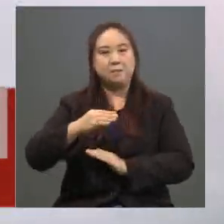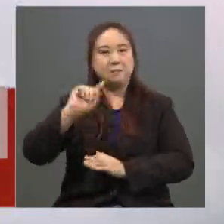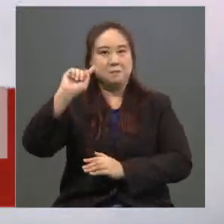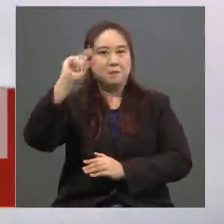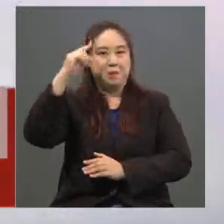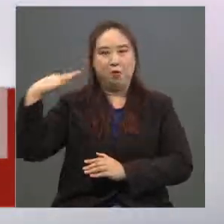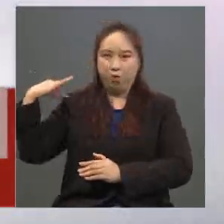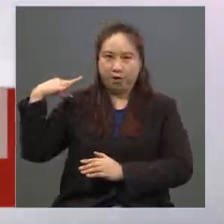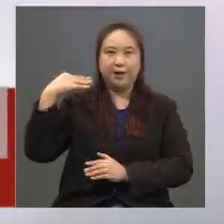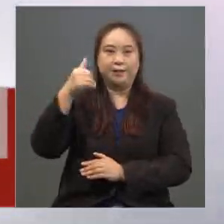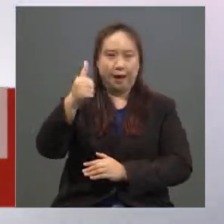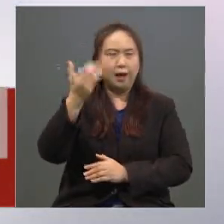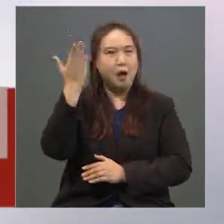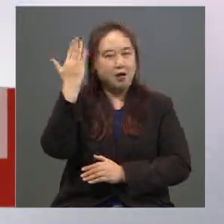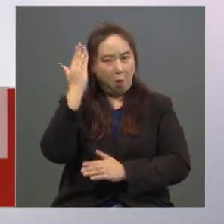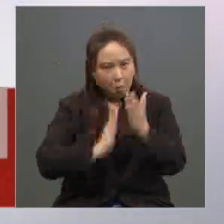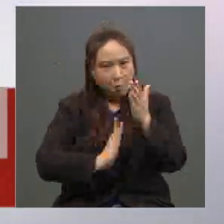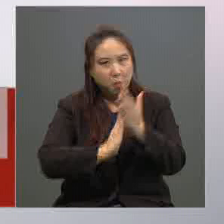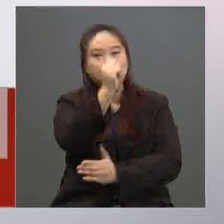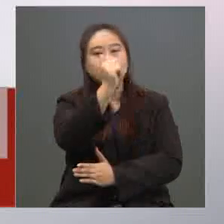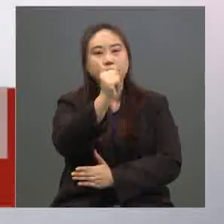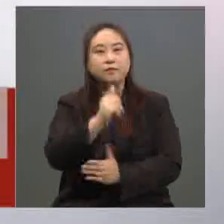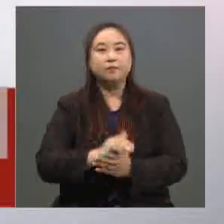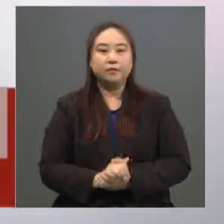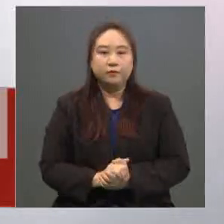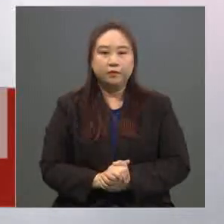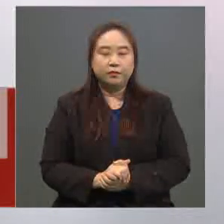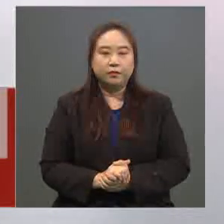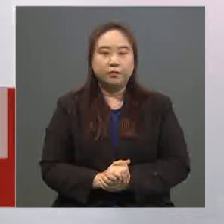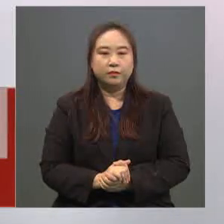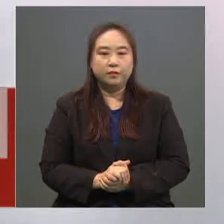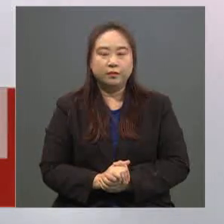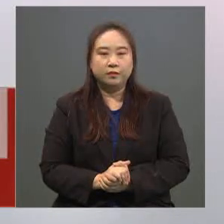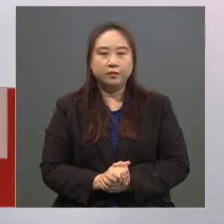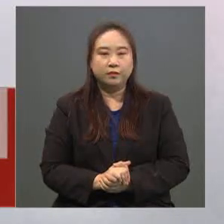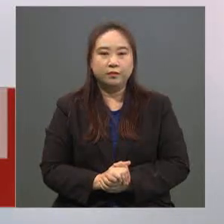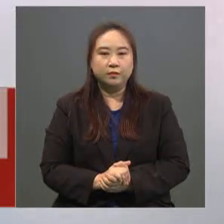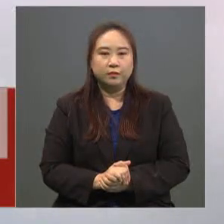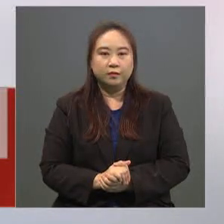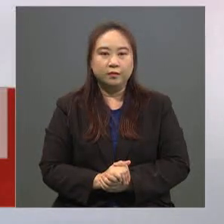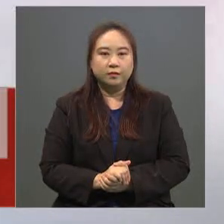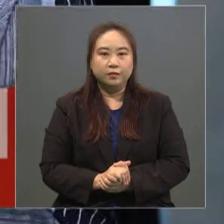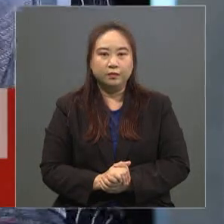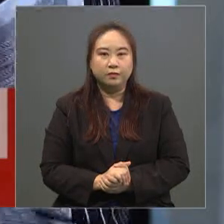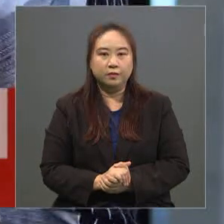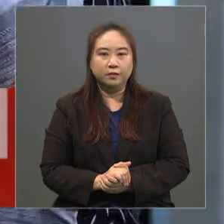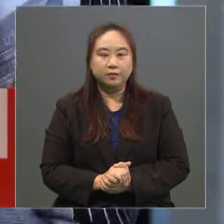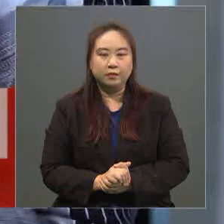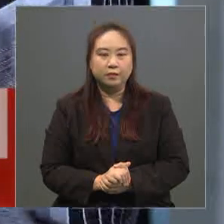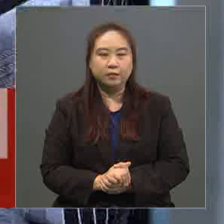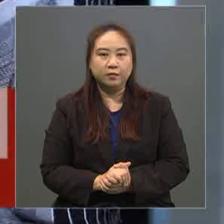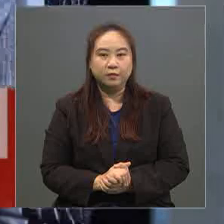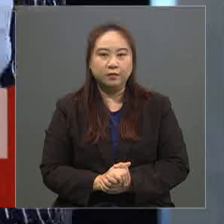อนนั้นก็ประสบความสำเร็จมากพอสมควรไม่ใช่พอสมควรสิมากเลย มันก็ค่อนข้าง